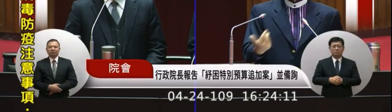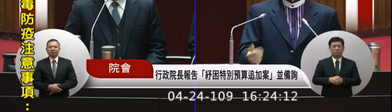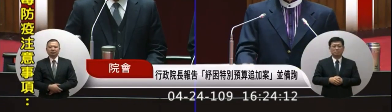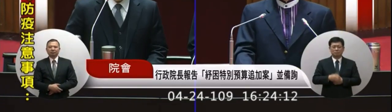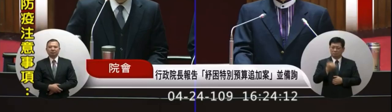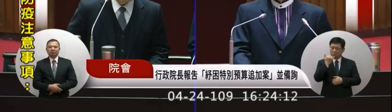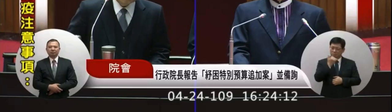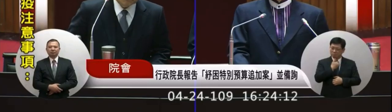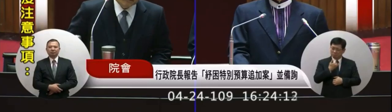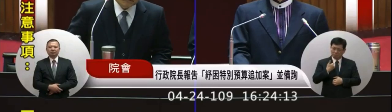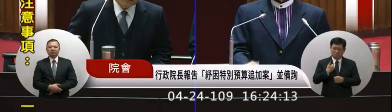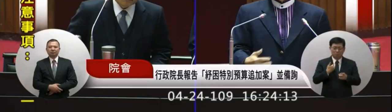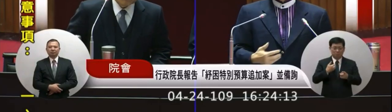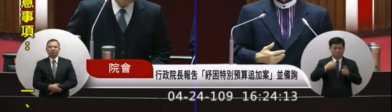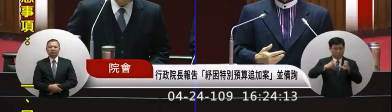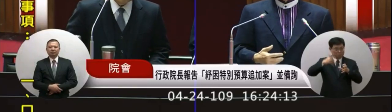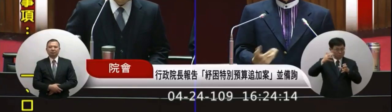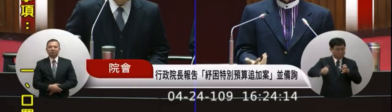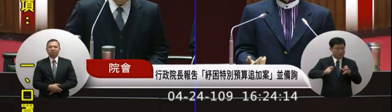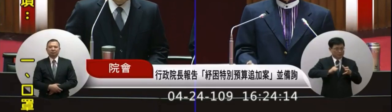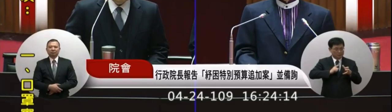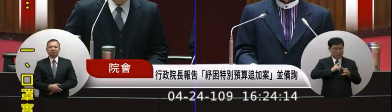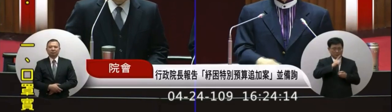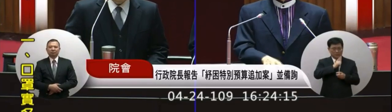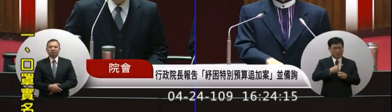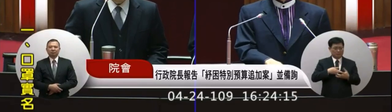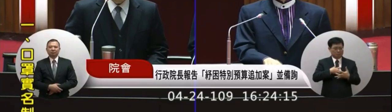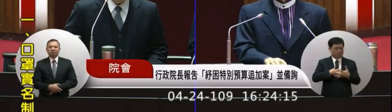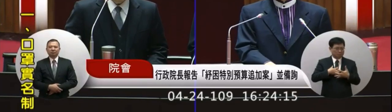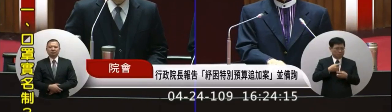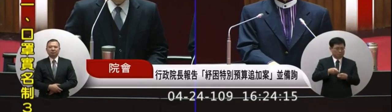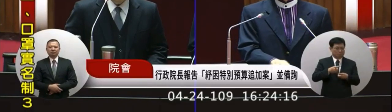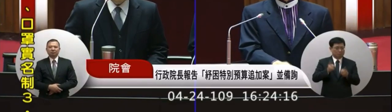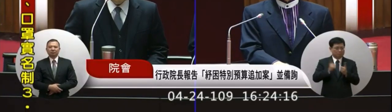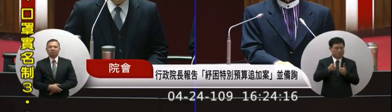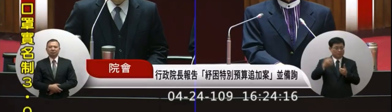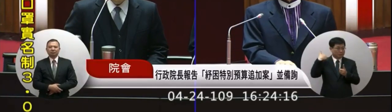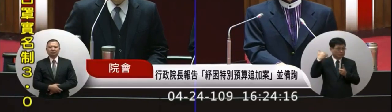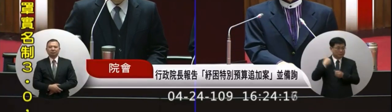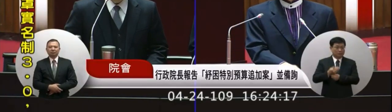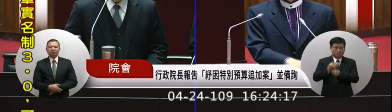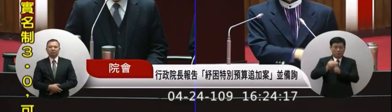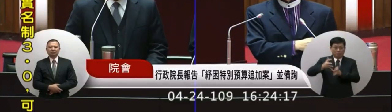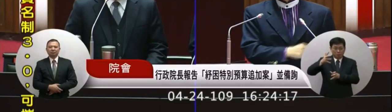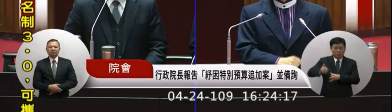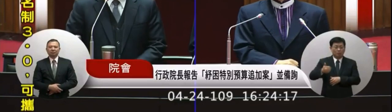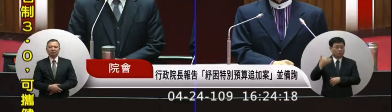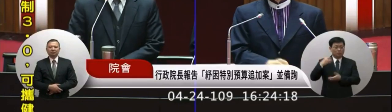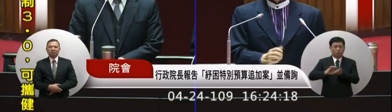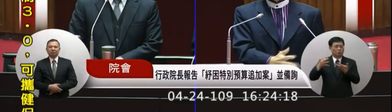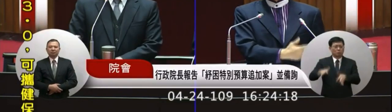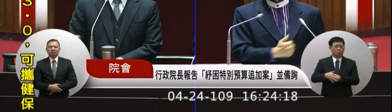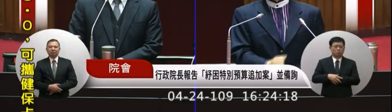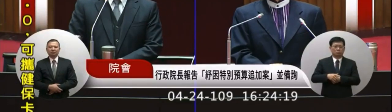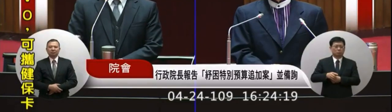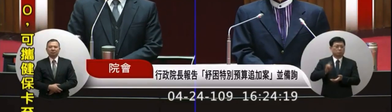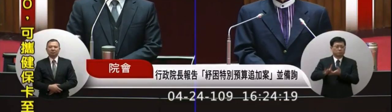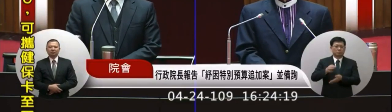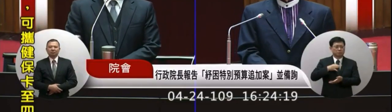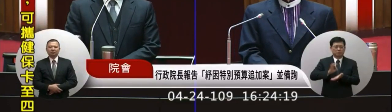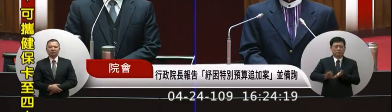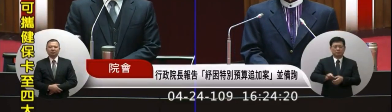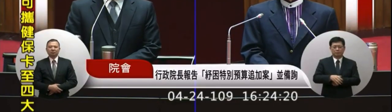我们可能总统心里有心魔，因为这个马总统、马英九前总统用过了，绝对不要